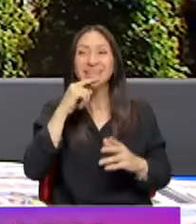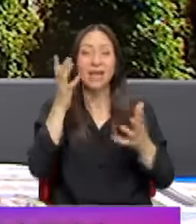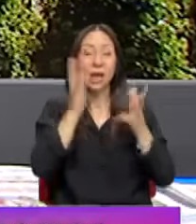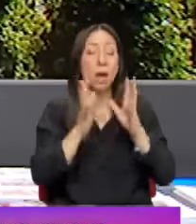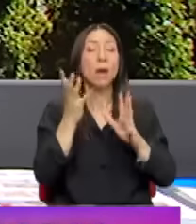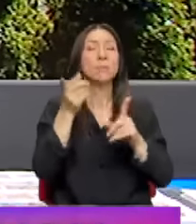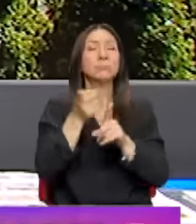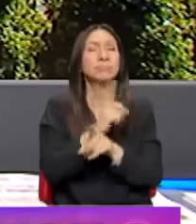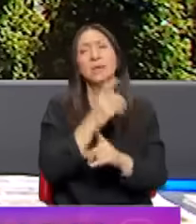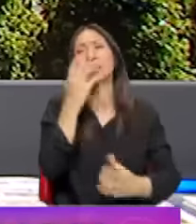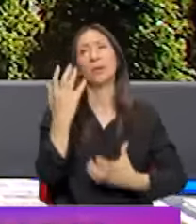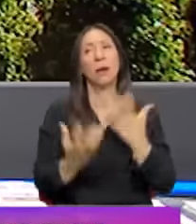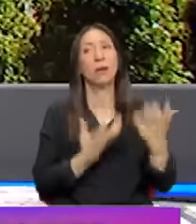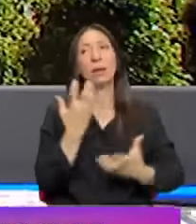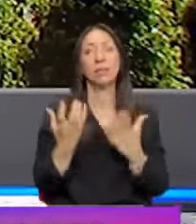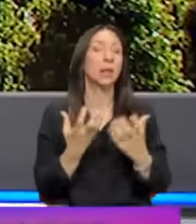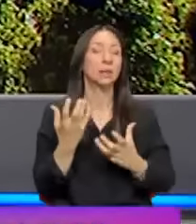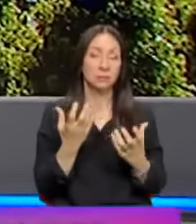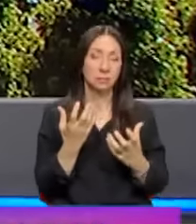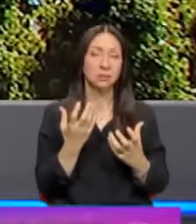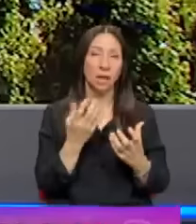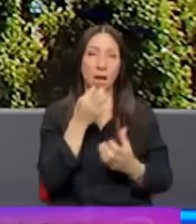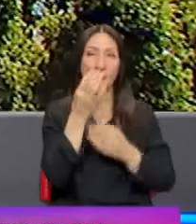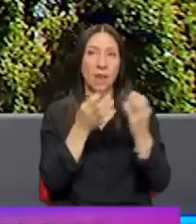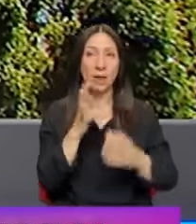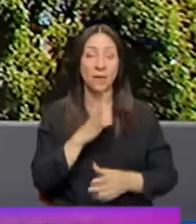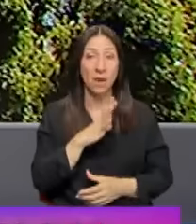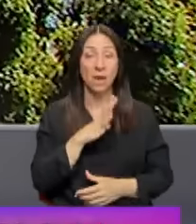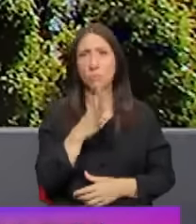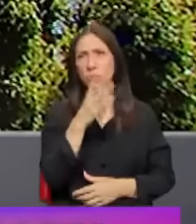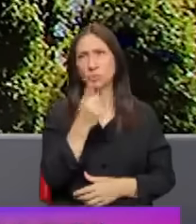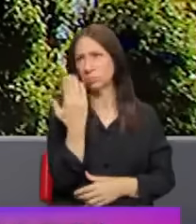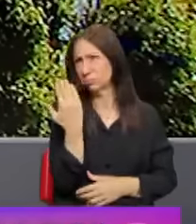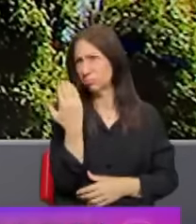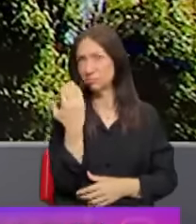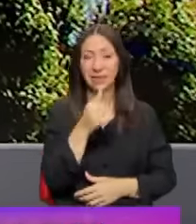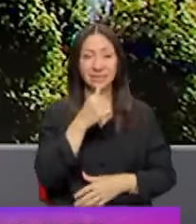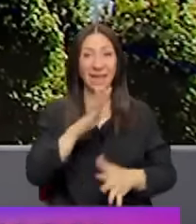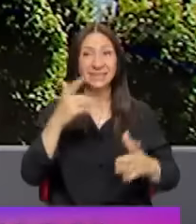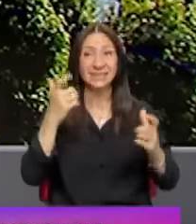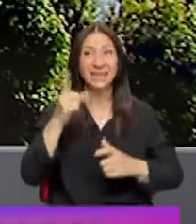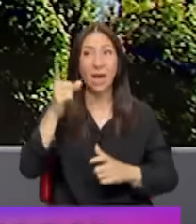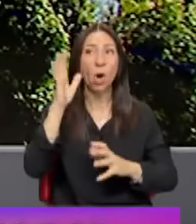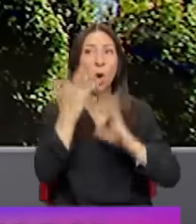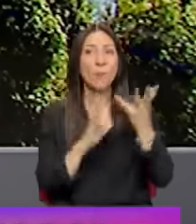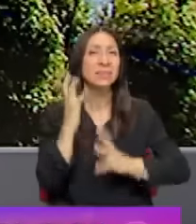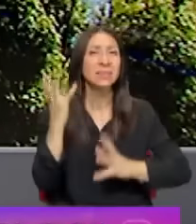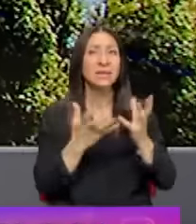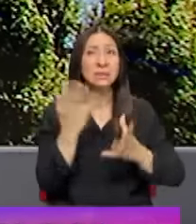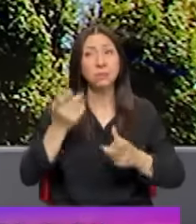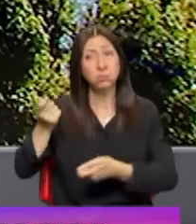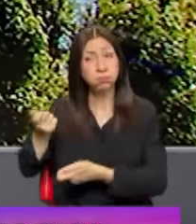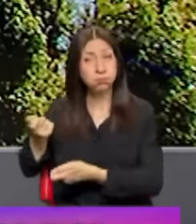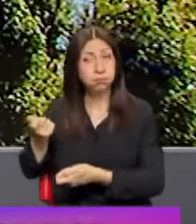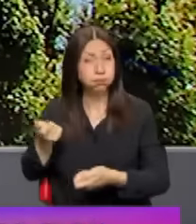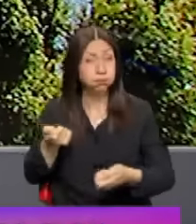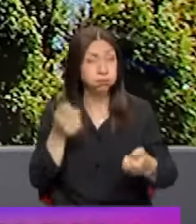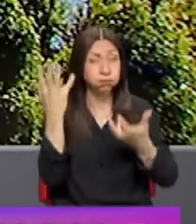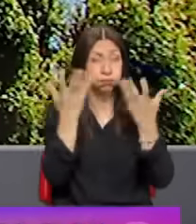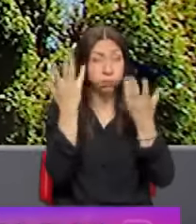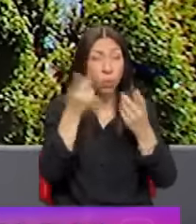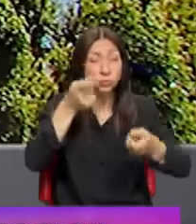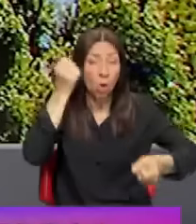orman alanlarında çıkan yangınların haberleri geldi. Biliyorsunuz geçtiğimiz günlerde Denizli'de çıkan orman yangınına nasıl müdahale edildiğini,